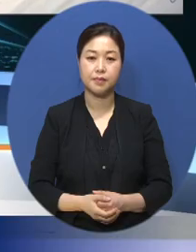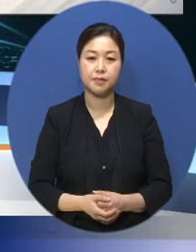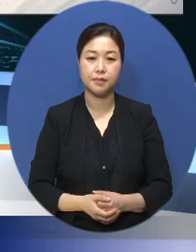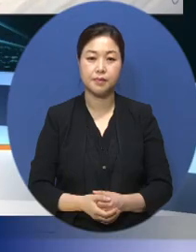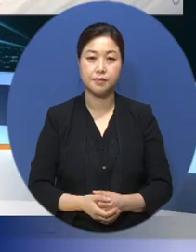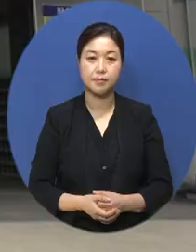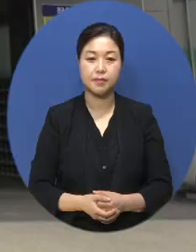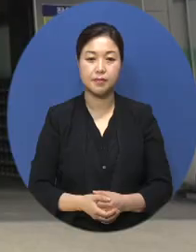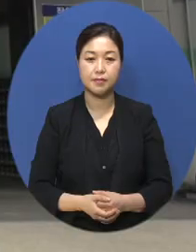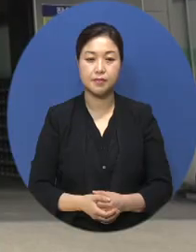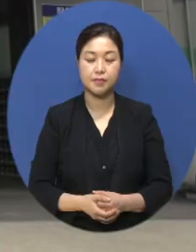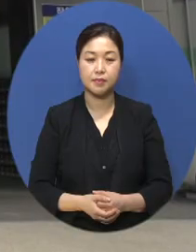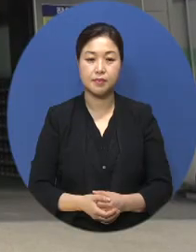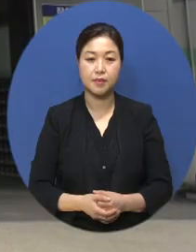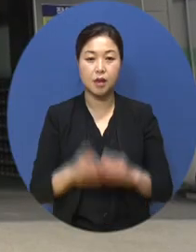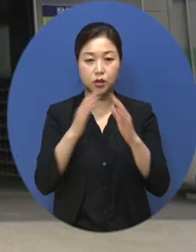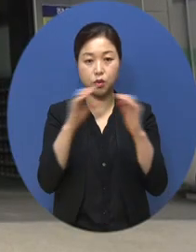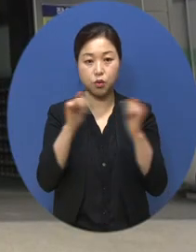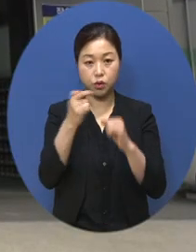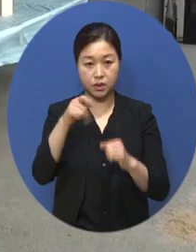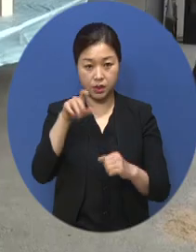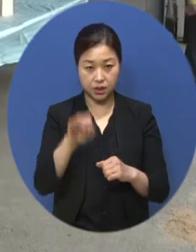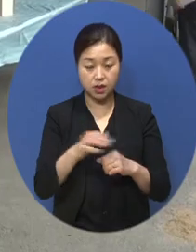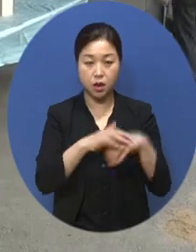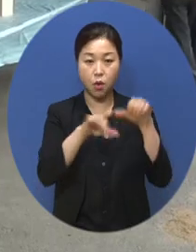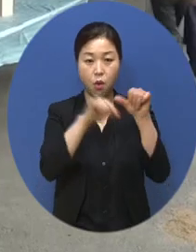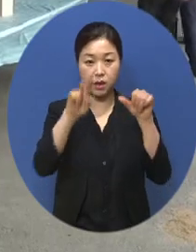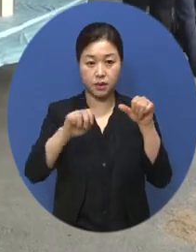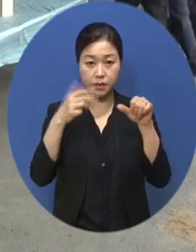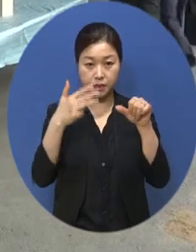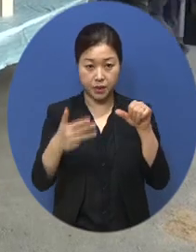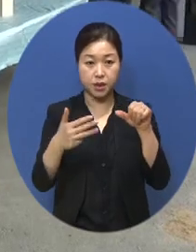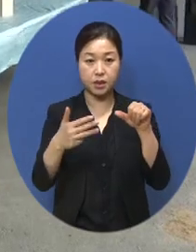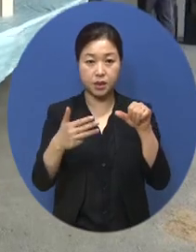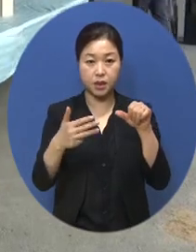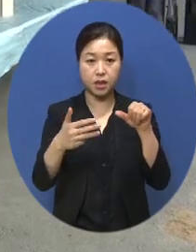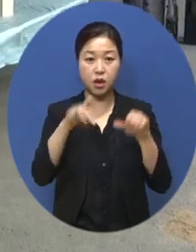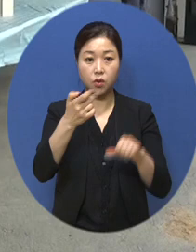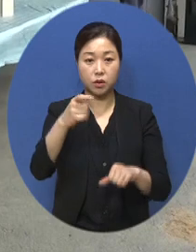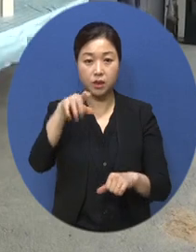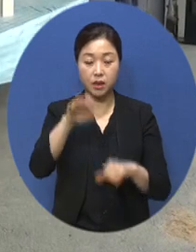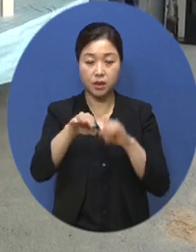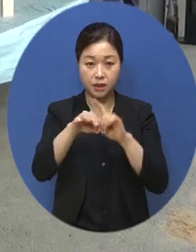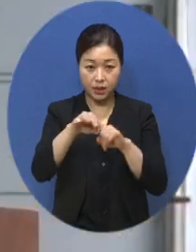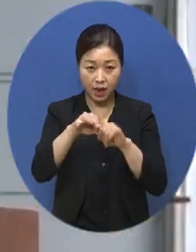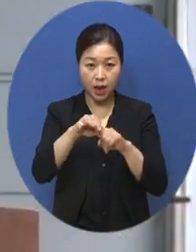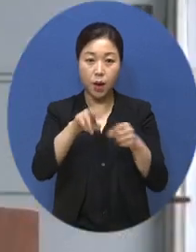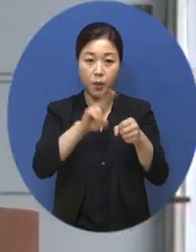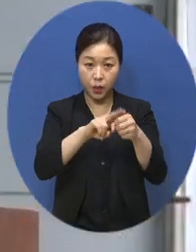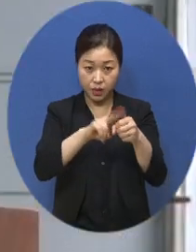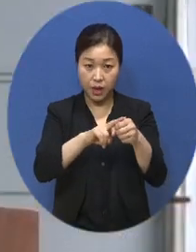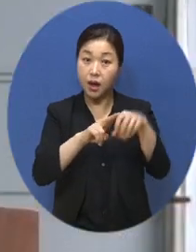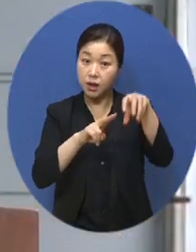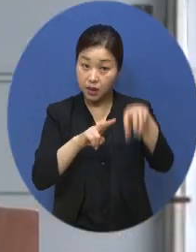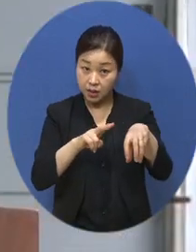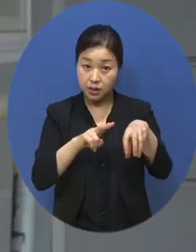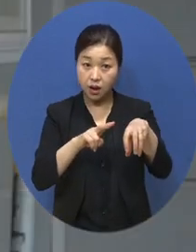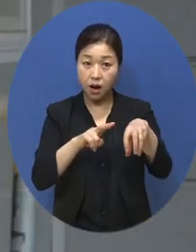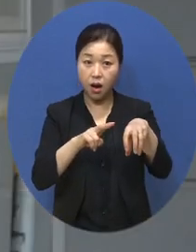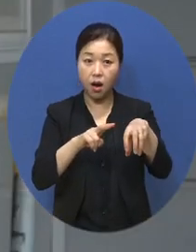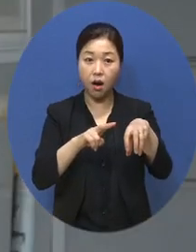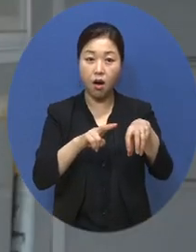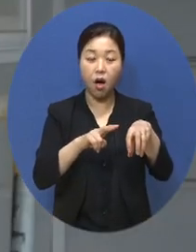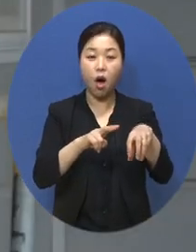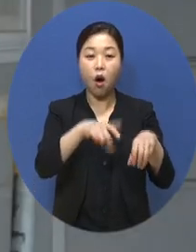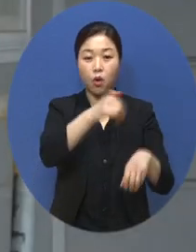전합니다. 전북 고창군이 지난 5월 28일 고창 선운산 농산물유통센터에서 유기상 고창군소와